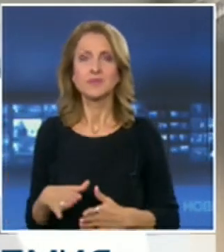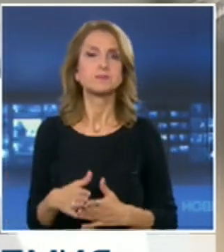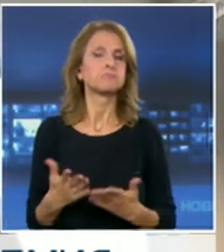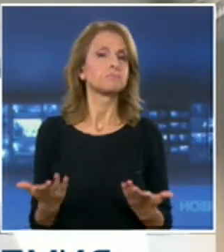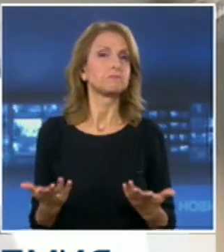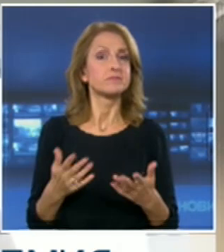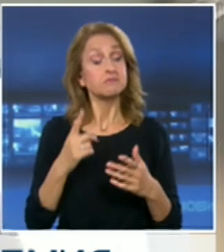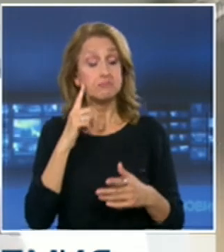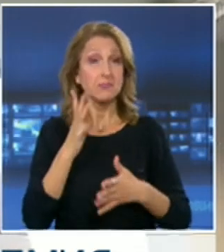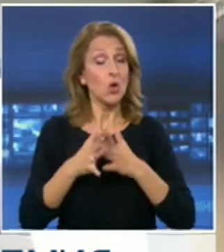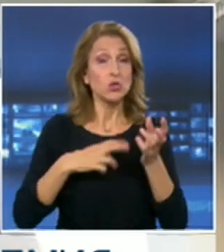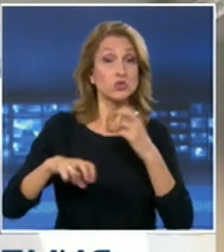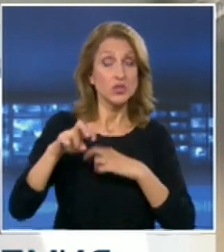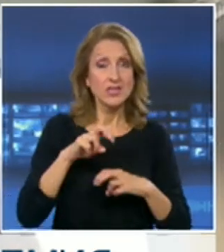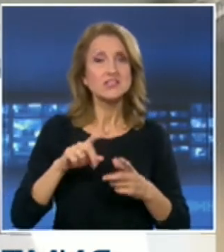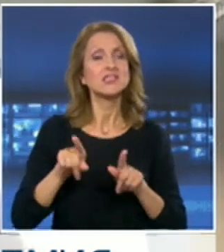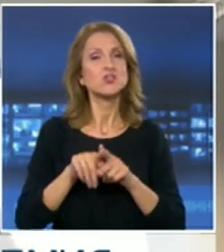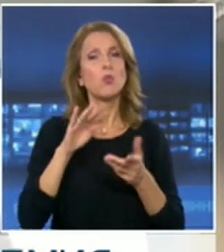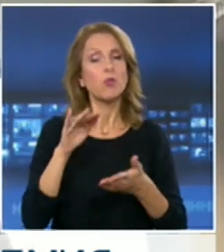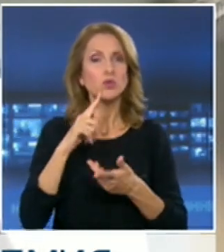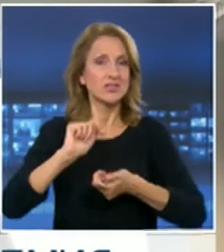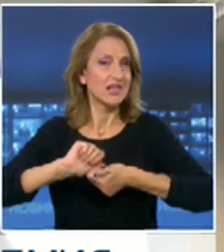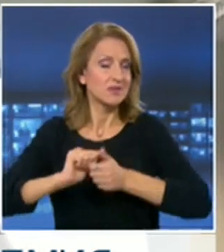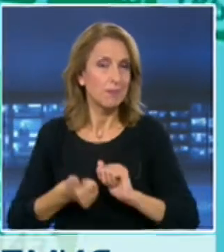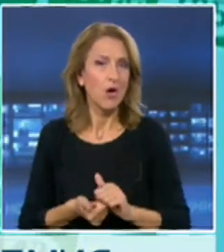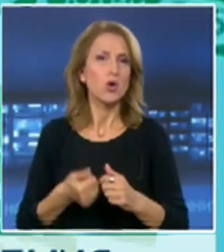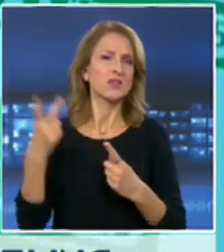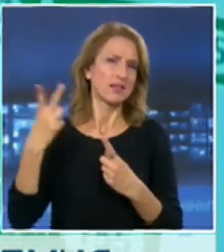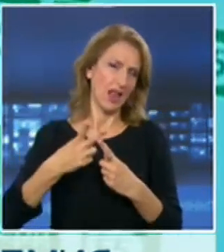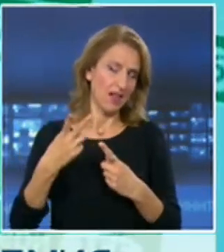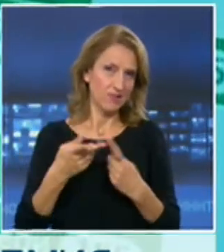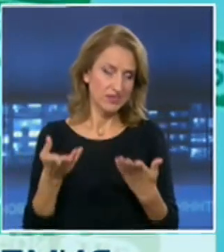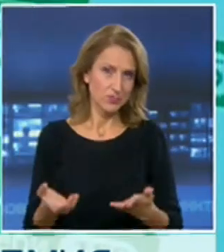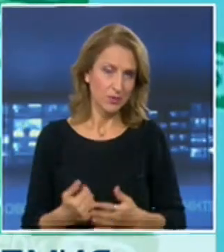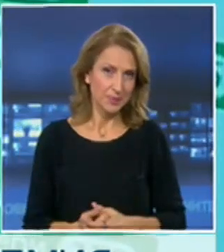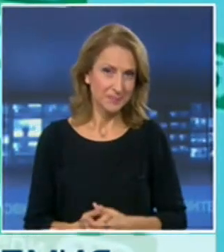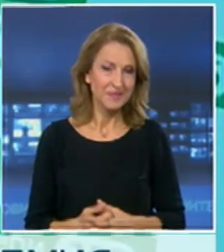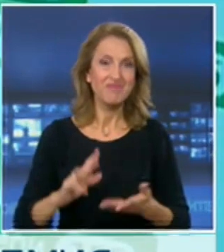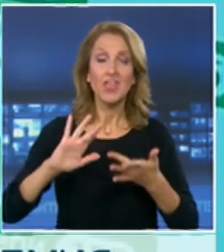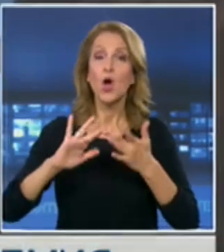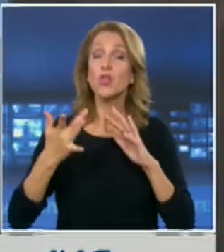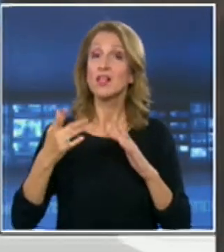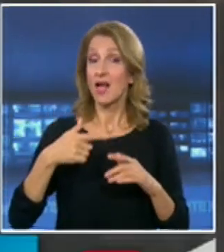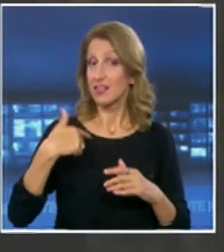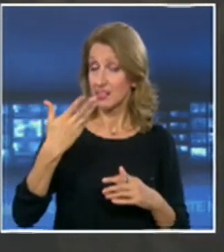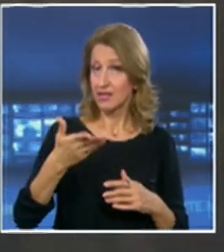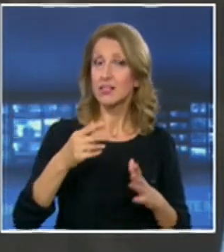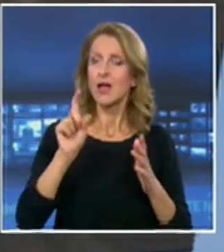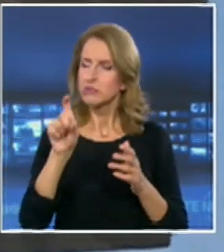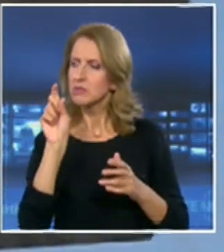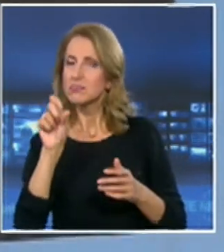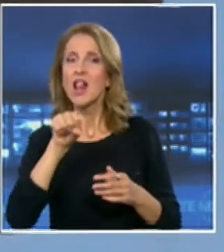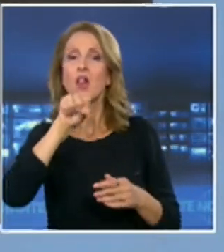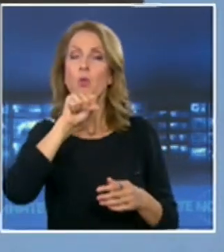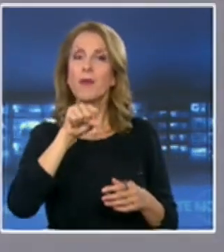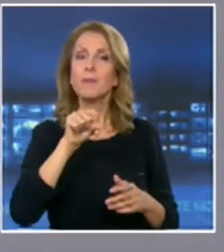продукти за спорт отново и разбира се телевизори. Онлайн търговците съветват да отбележите желаните продукти в секция любими